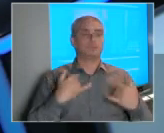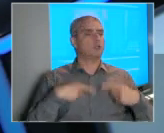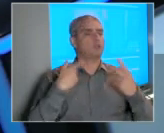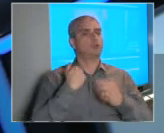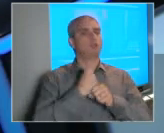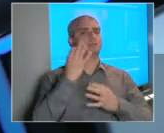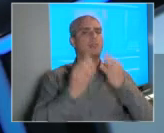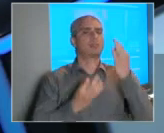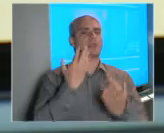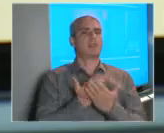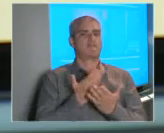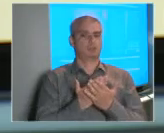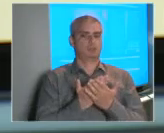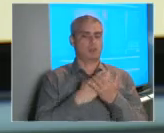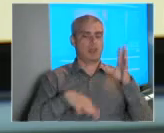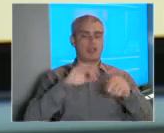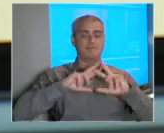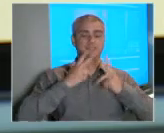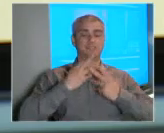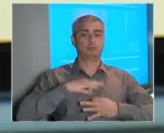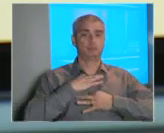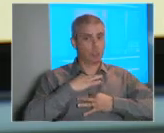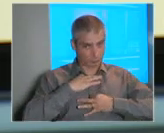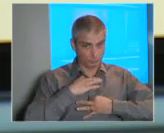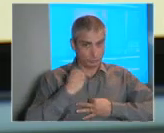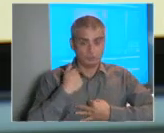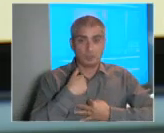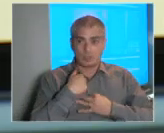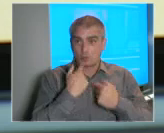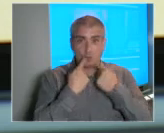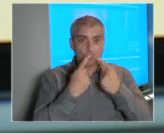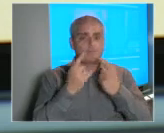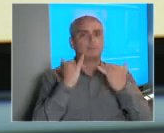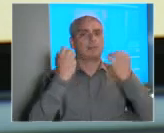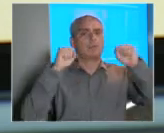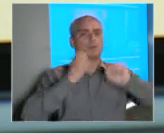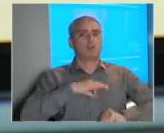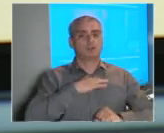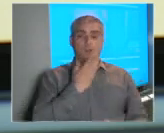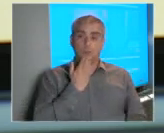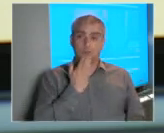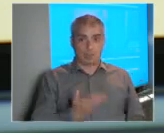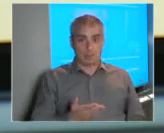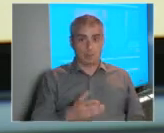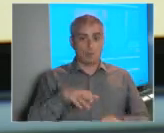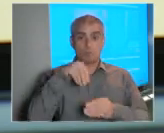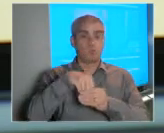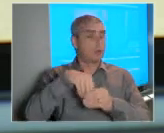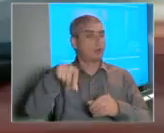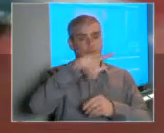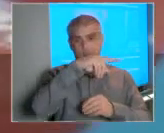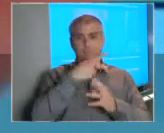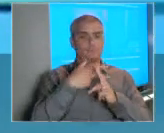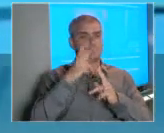דין וחשבון לנבחרי הציבור. זה בעצם שאנחנו מדברים על הדמוקרטיה שלנו הישראלית, על הבוחר,